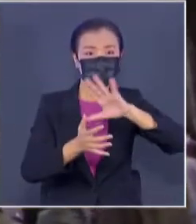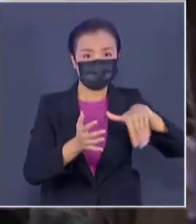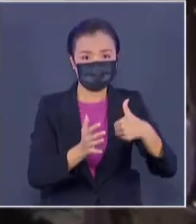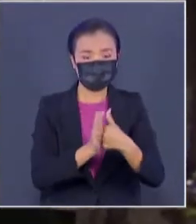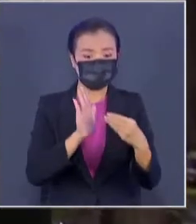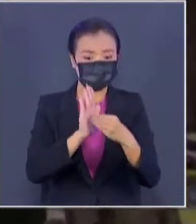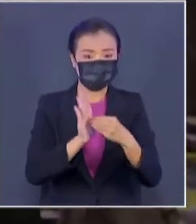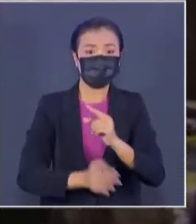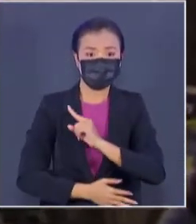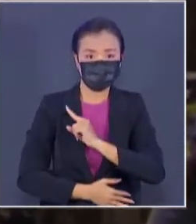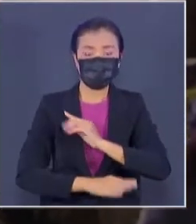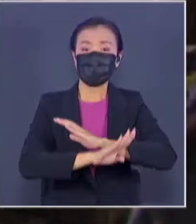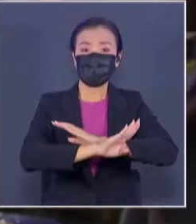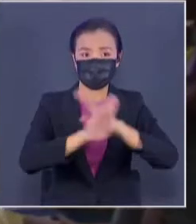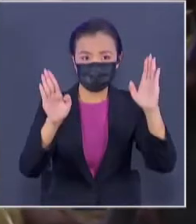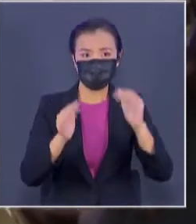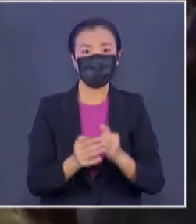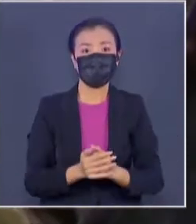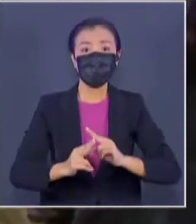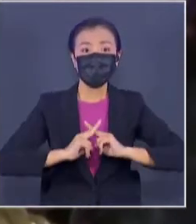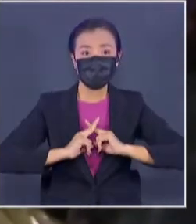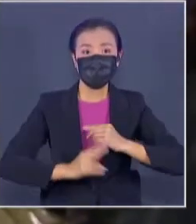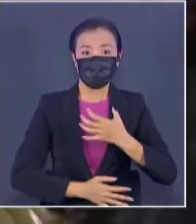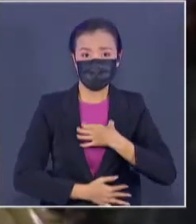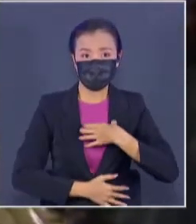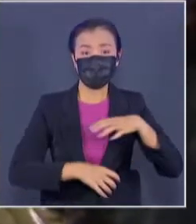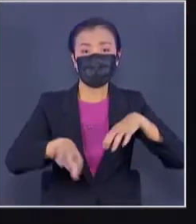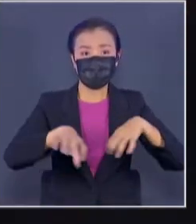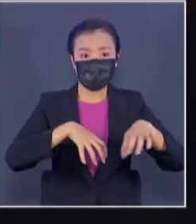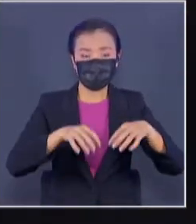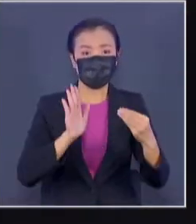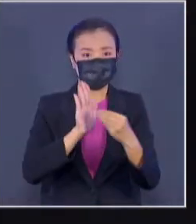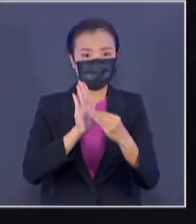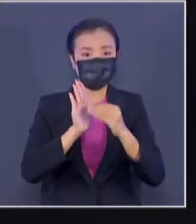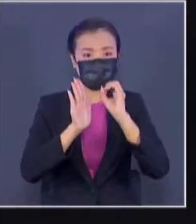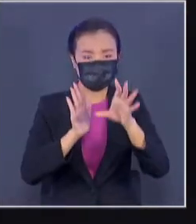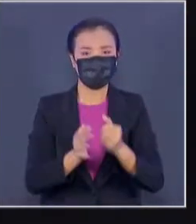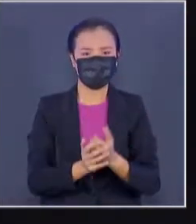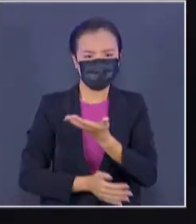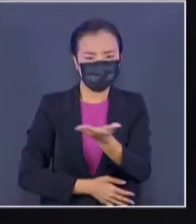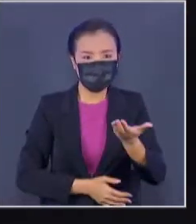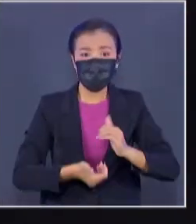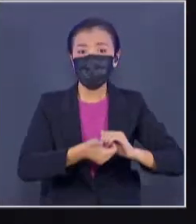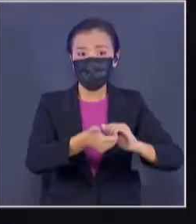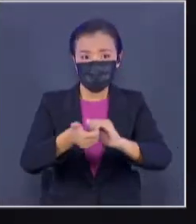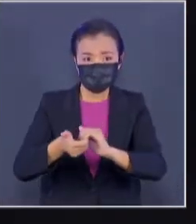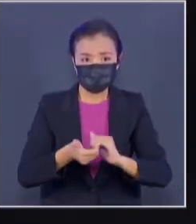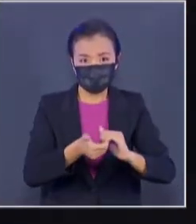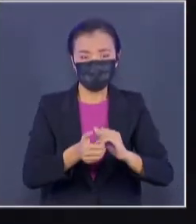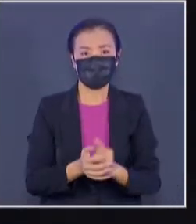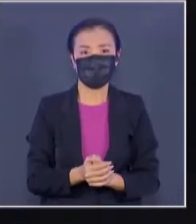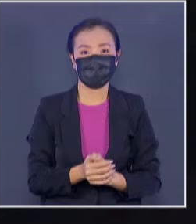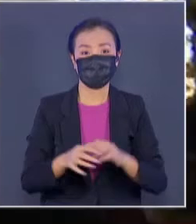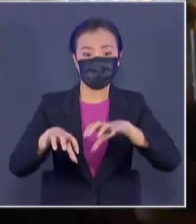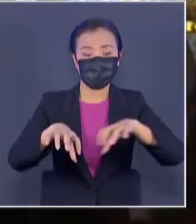นะครับส่วนภาคเอกชนที่ประสงค์จะจัดงานทางกทมระบุว่าขอความร่วมมือครับให้หน่ว